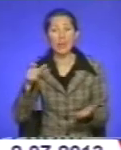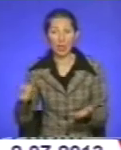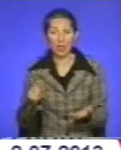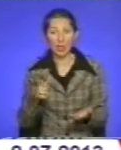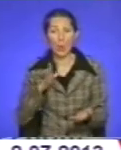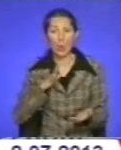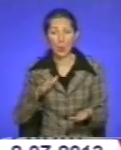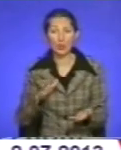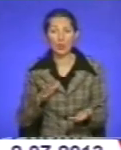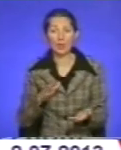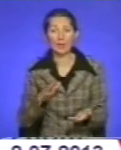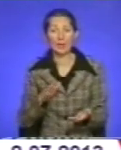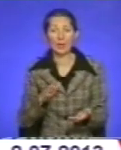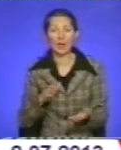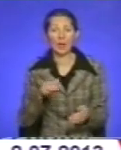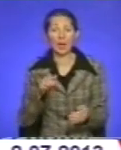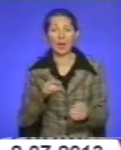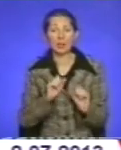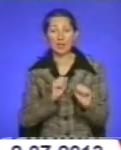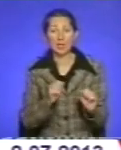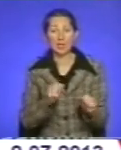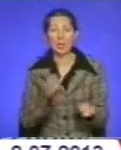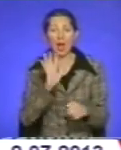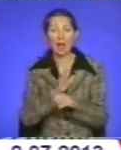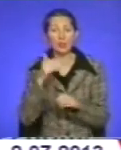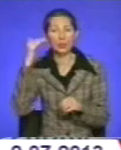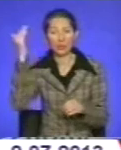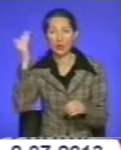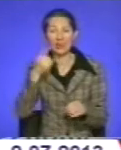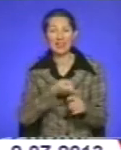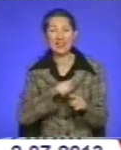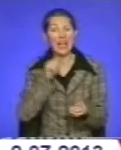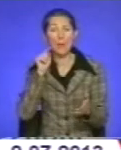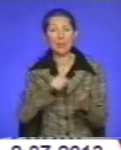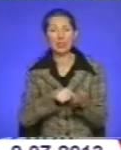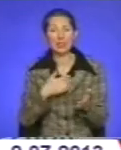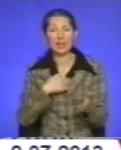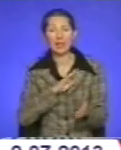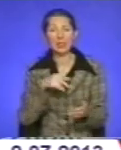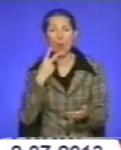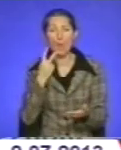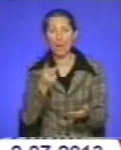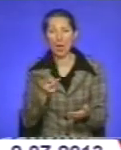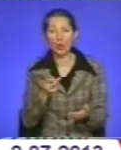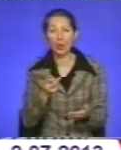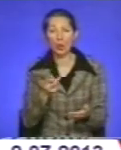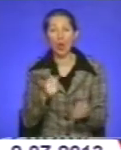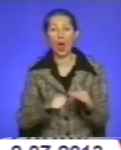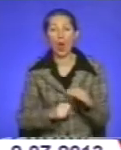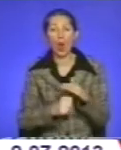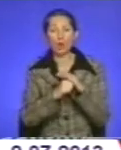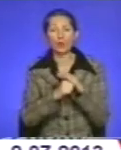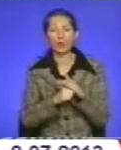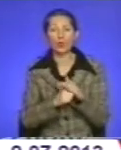будучи прикритим вказівкою зверху, це не позиція на сьогодні, рахую. Також я казав, що я не бачу основного аргумента,